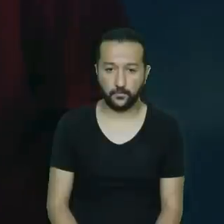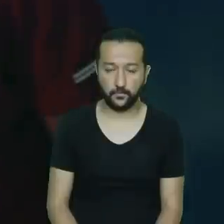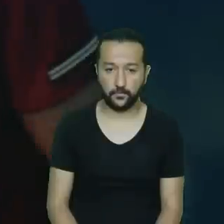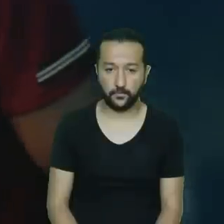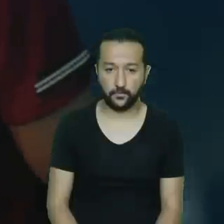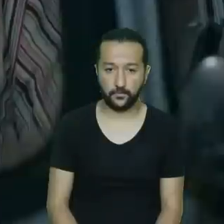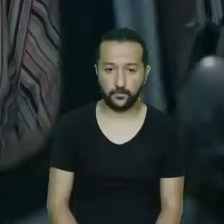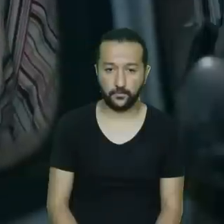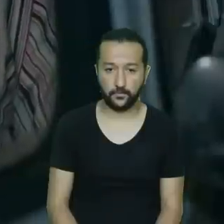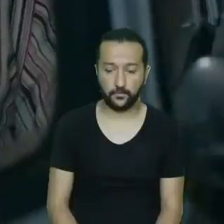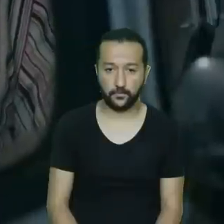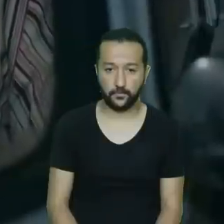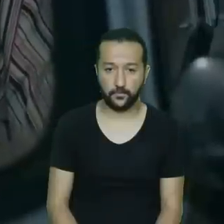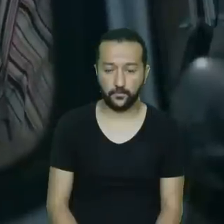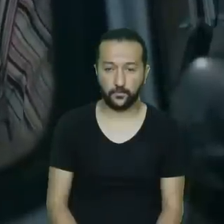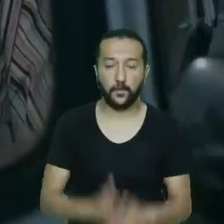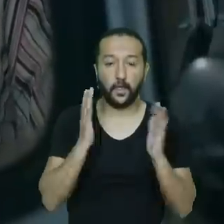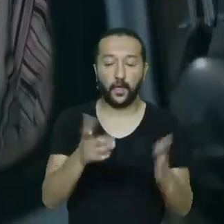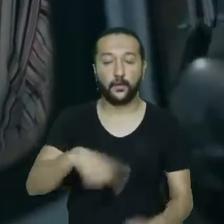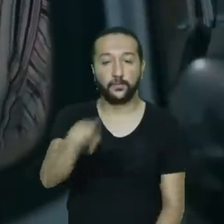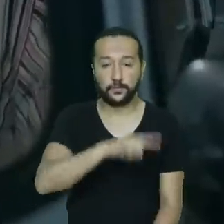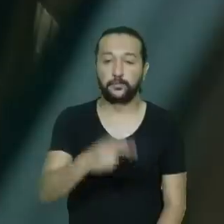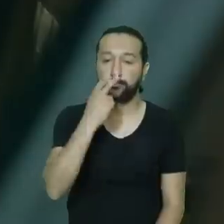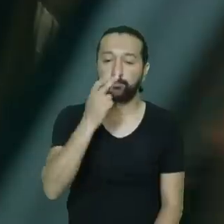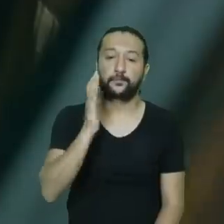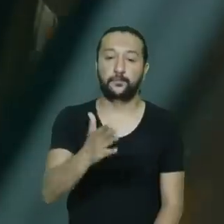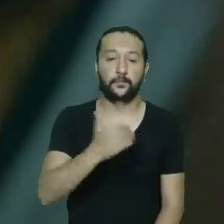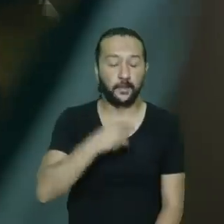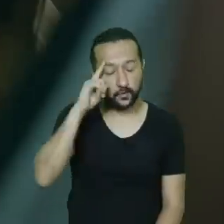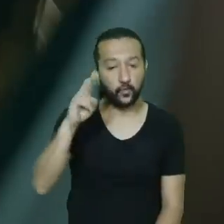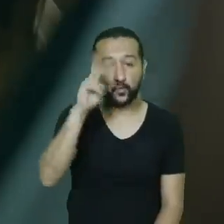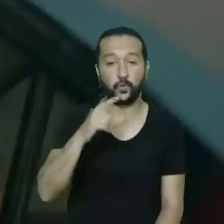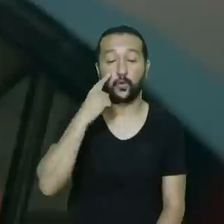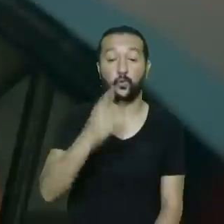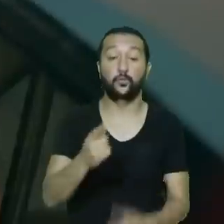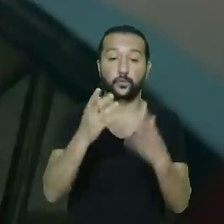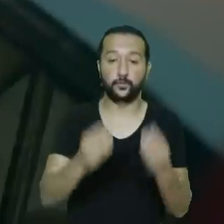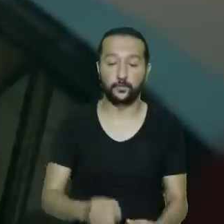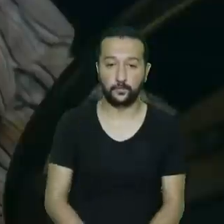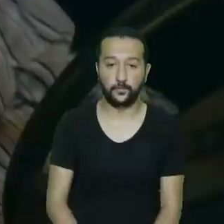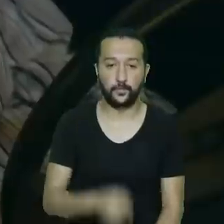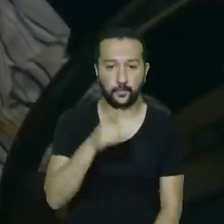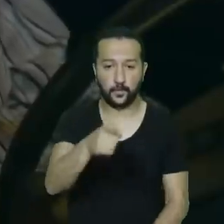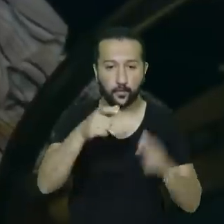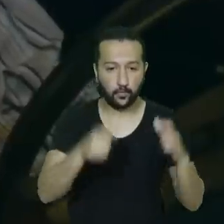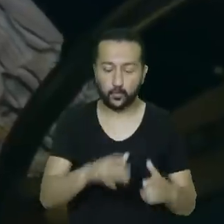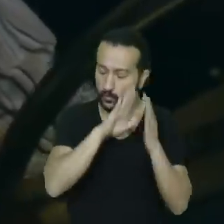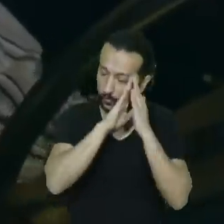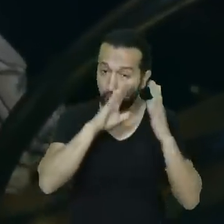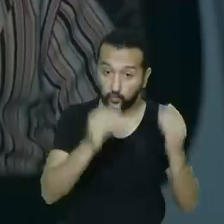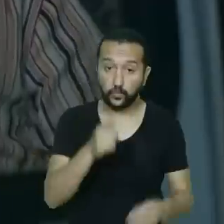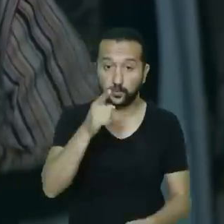Gözünü yarım açıp camın dışına baktı. Siz miydiniz ya? Ben de rüya görmüşüm de. Lan burada böyle